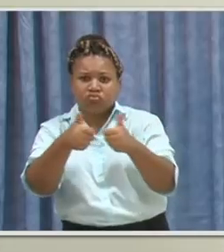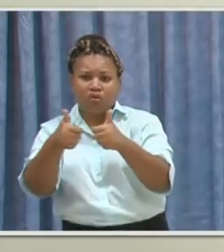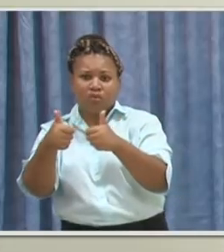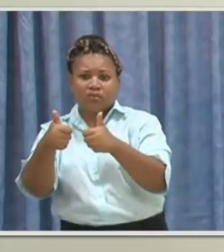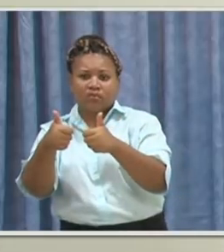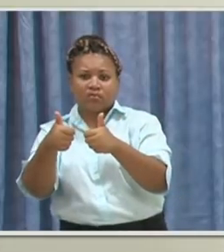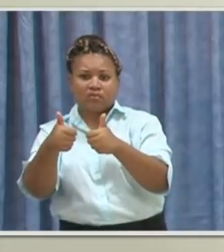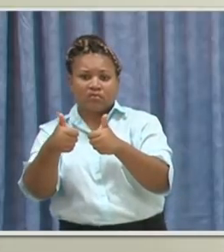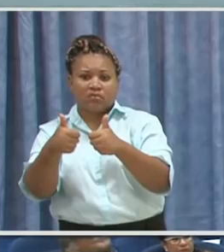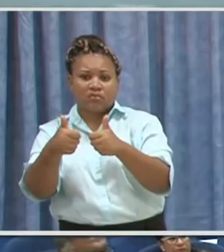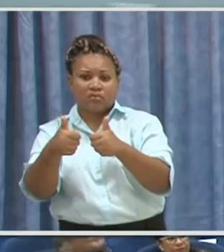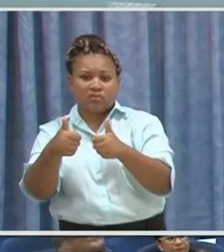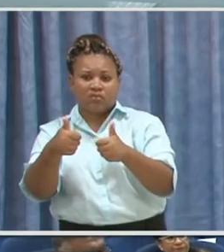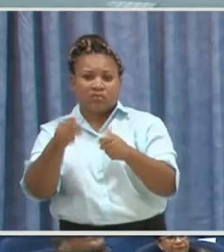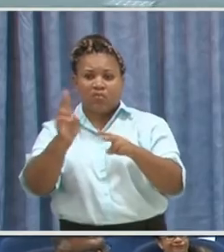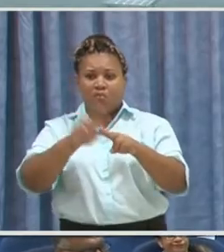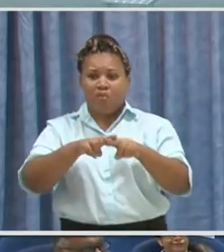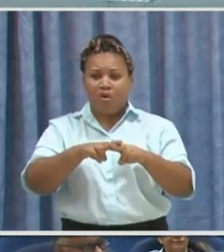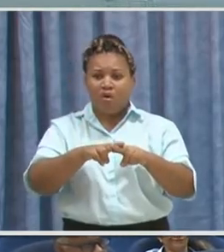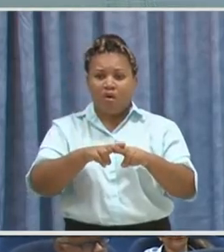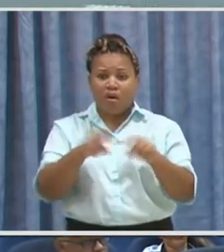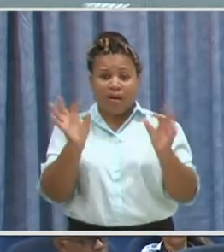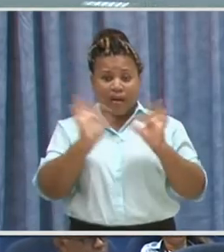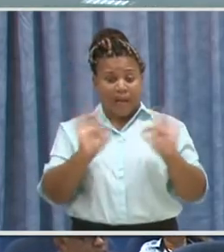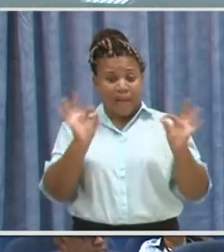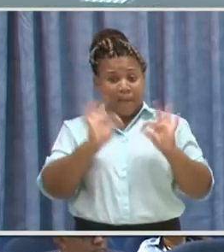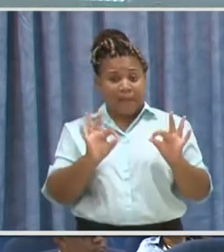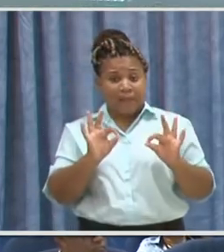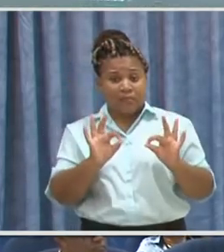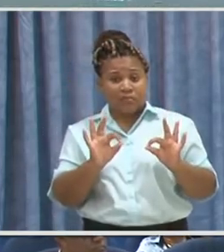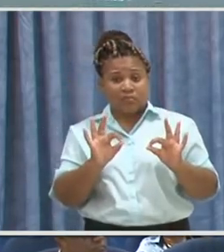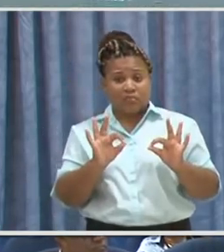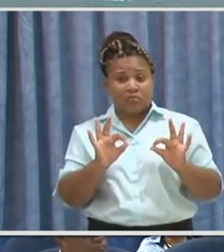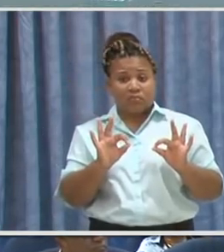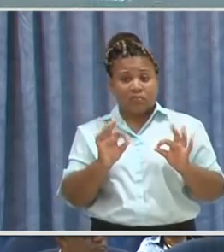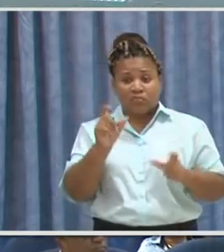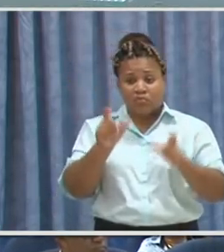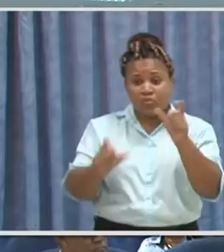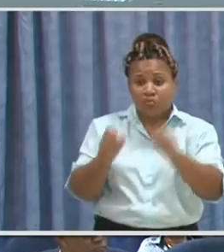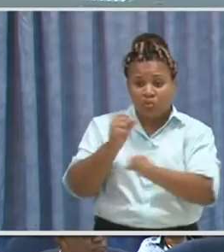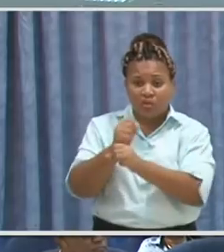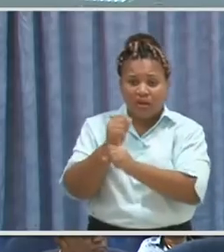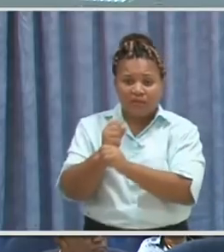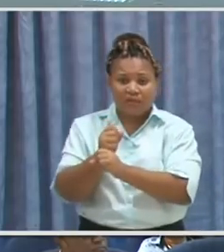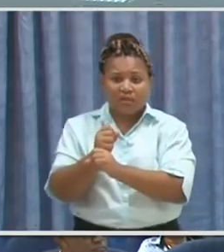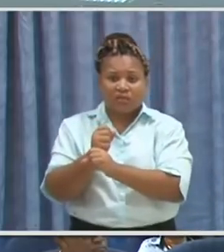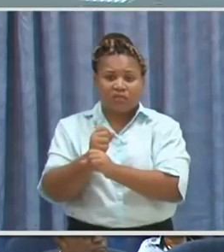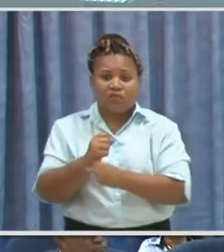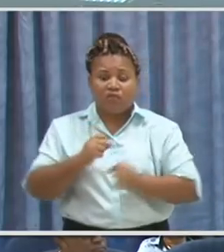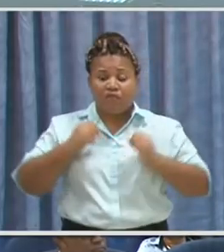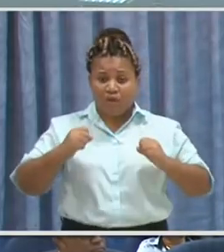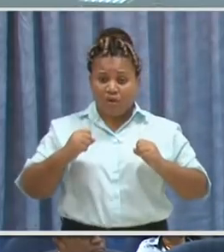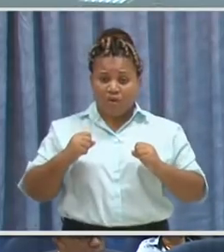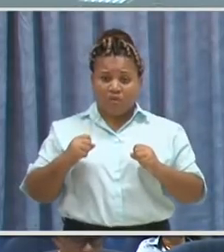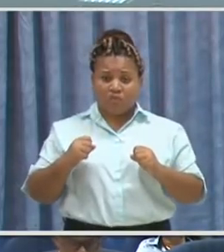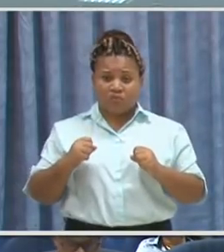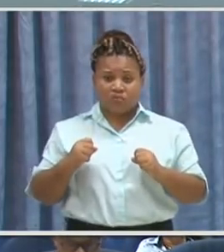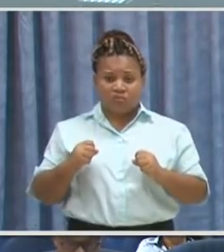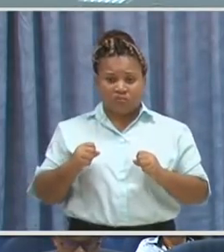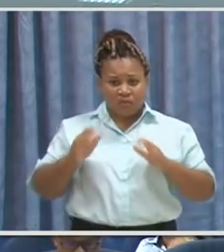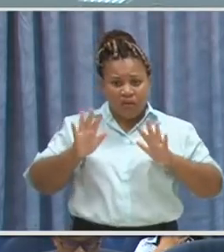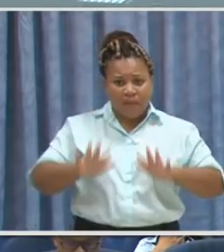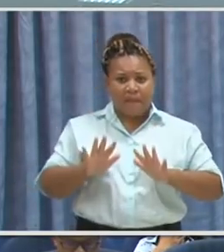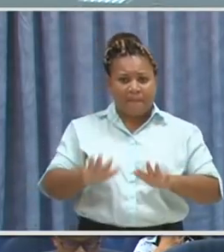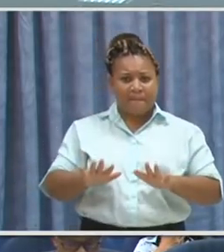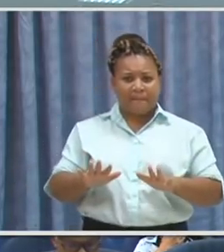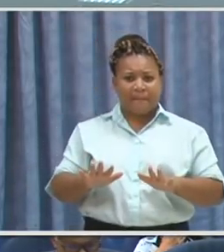bon. Par le docteur Gédéon, il dit qu'il n'y a pas besoin des autres petits gaps qui nous continuent, nous pouvons